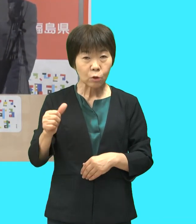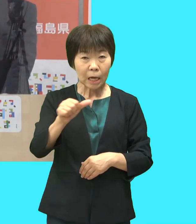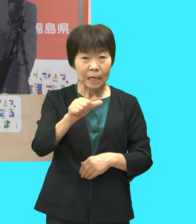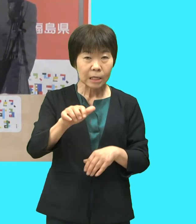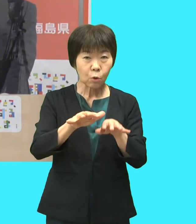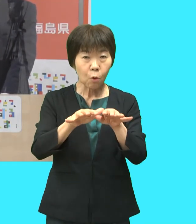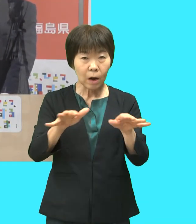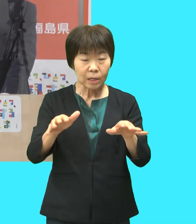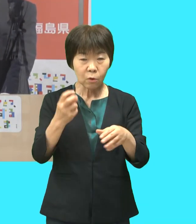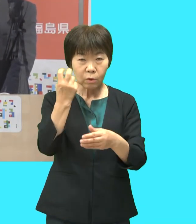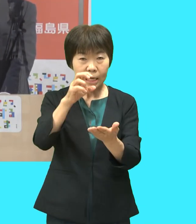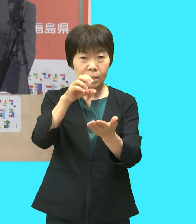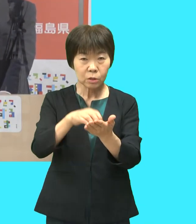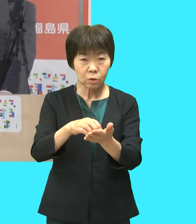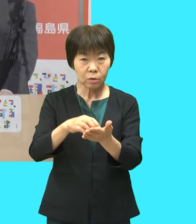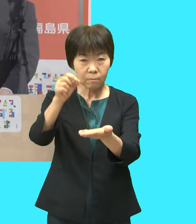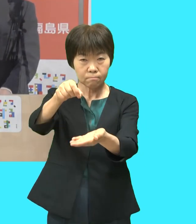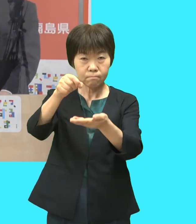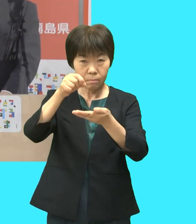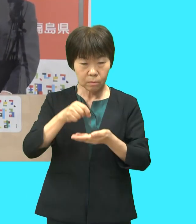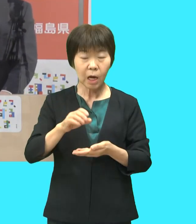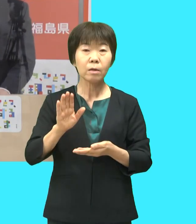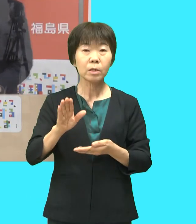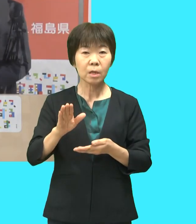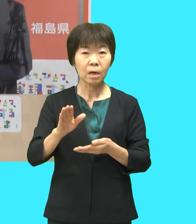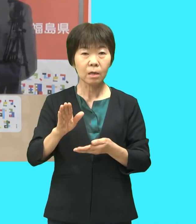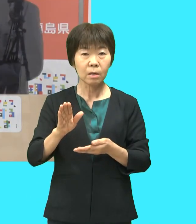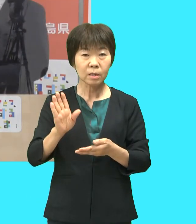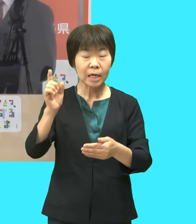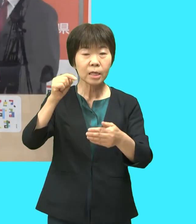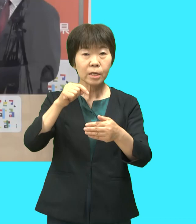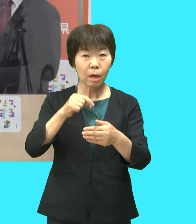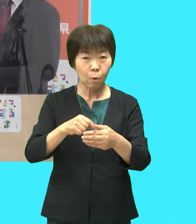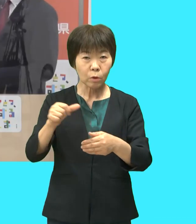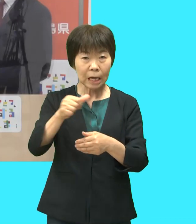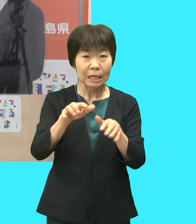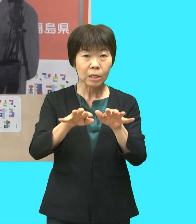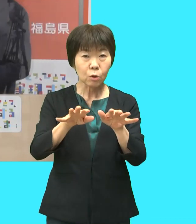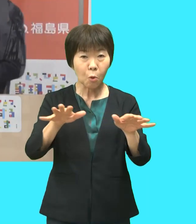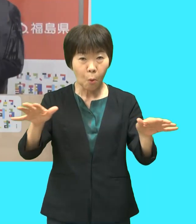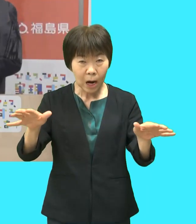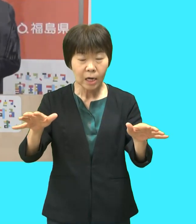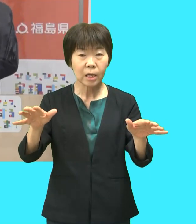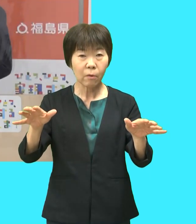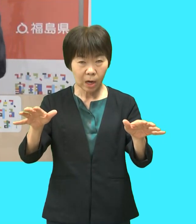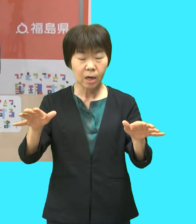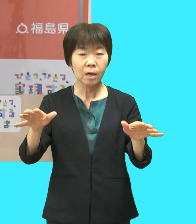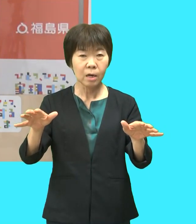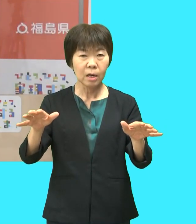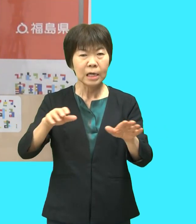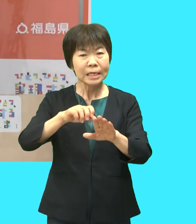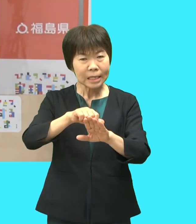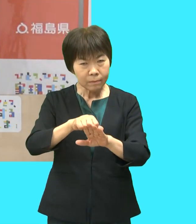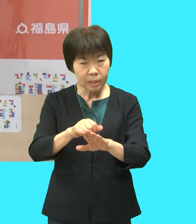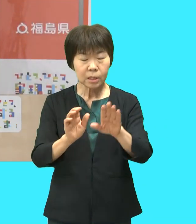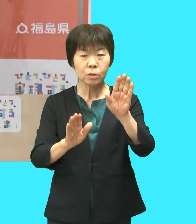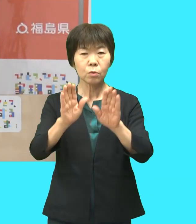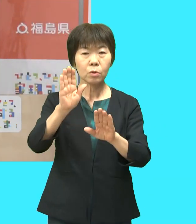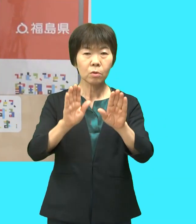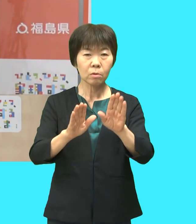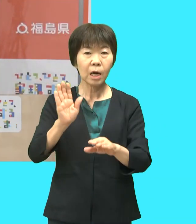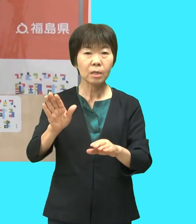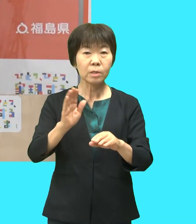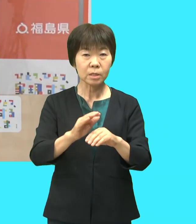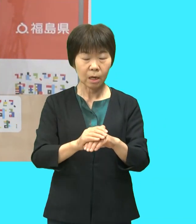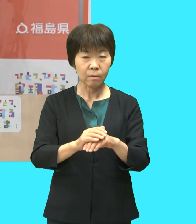検証のお話がありましたが、福島県においてもこの第5波において本当に厳しい状況になっております。